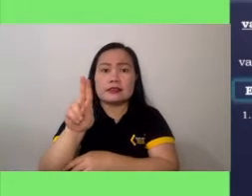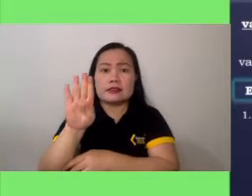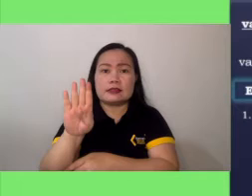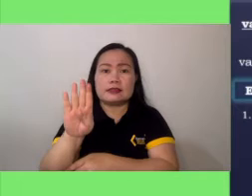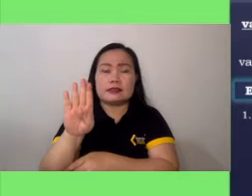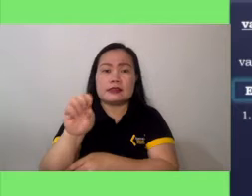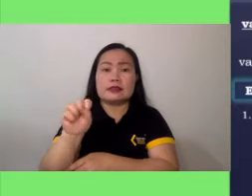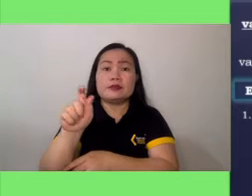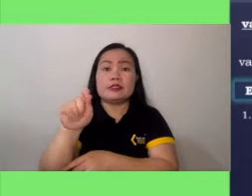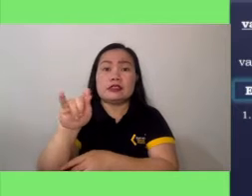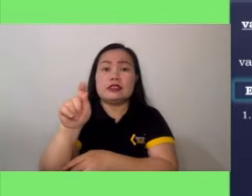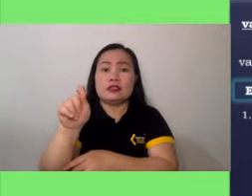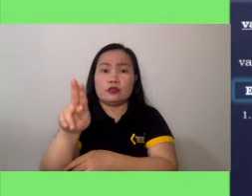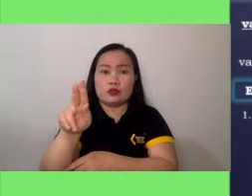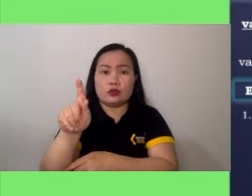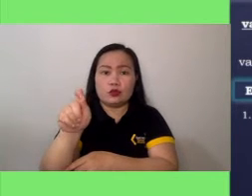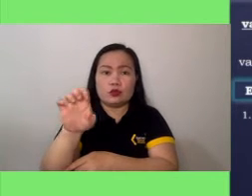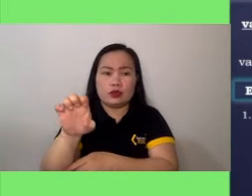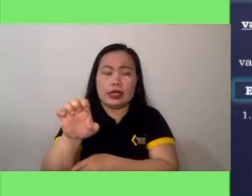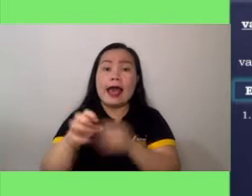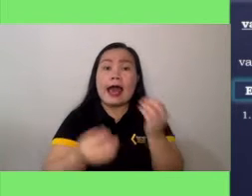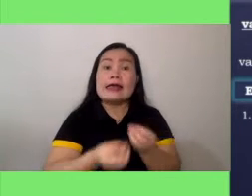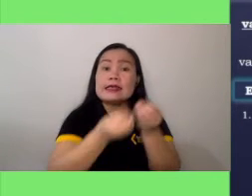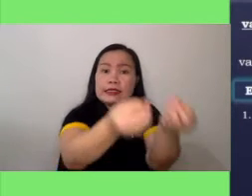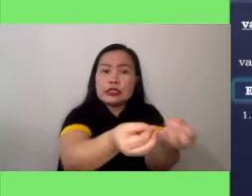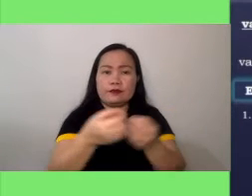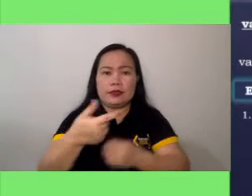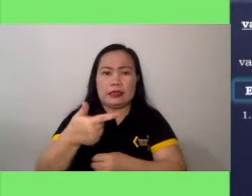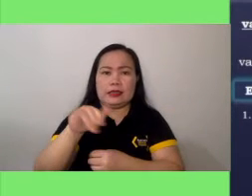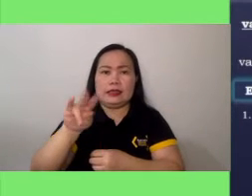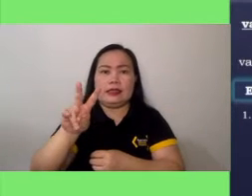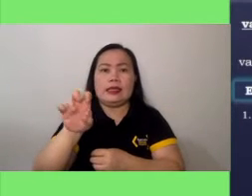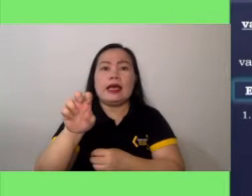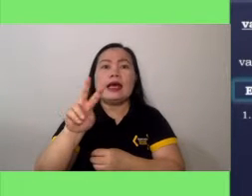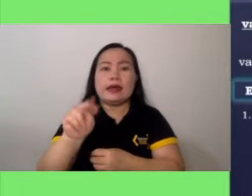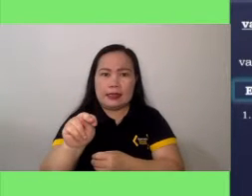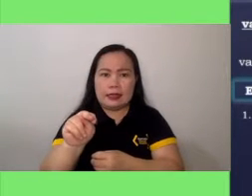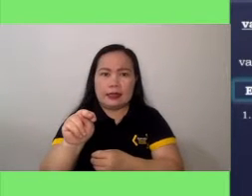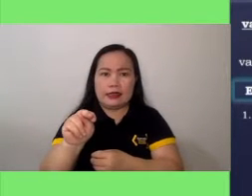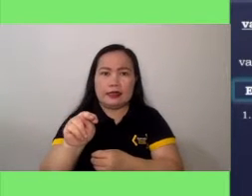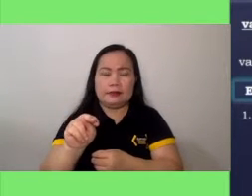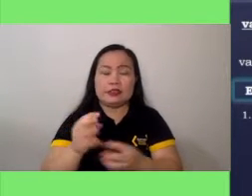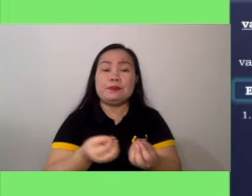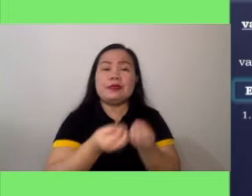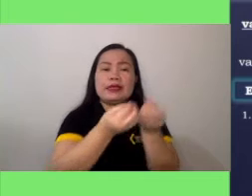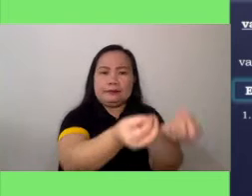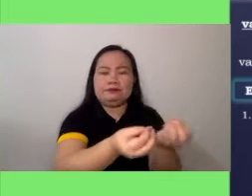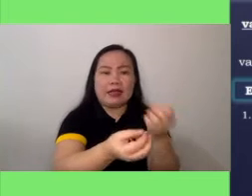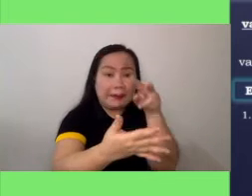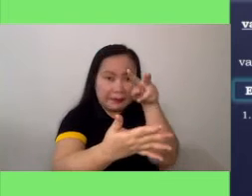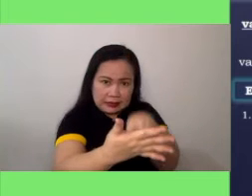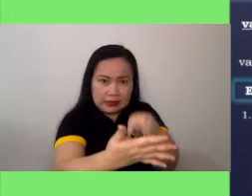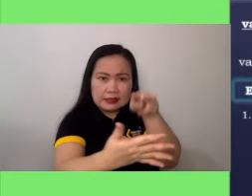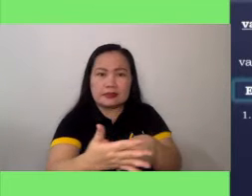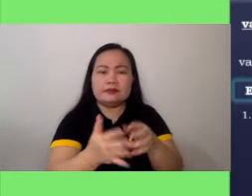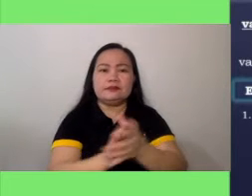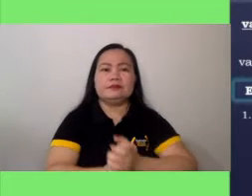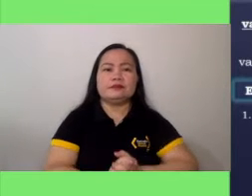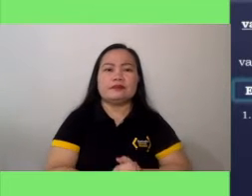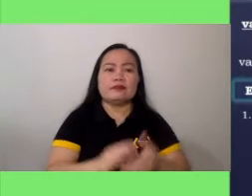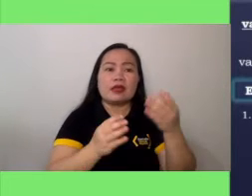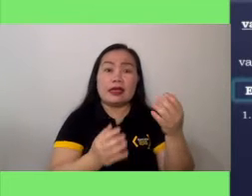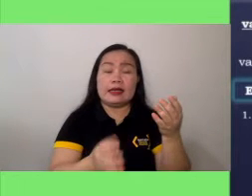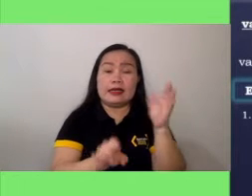ma'am, saan nyo po kinuha yung value ng variable? Given po yun. Ibig sabihin, binigay. Kusa siyang binigay.